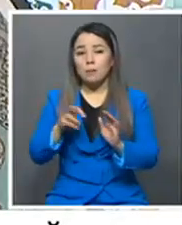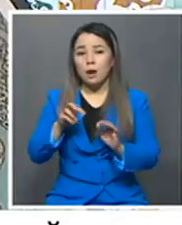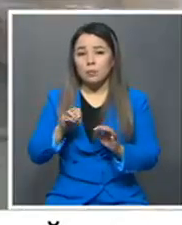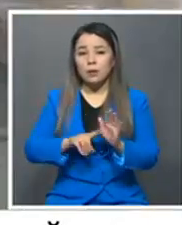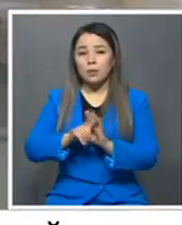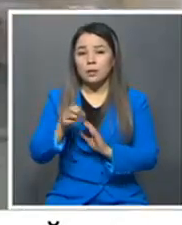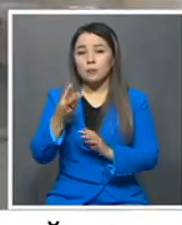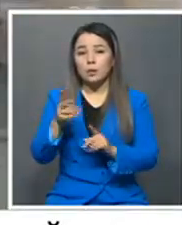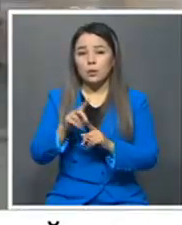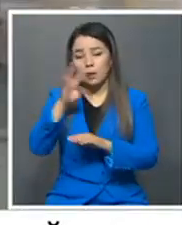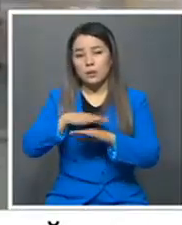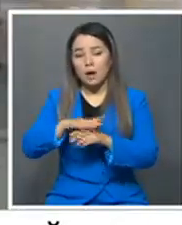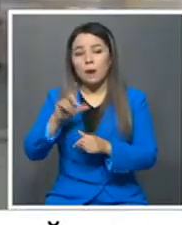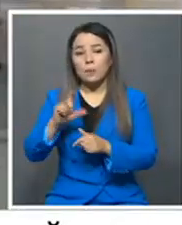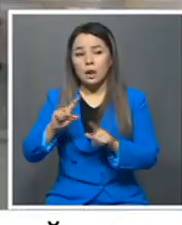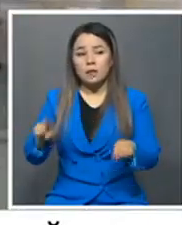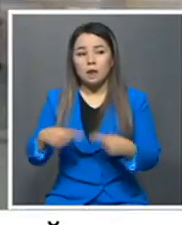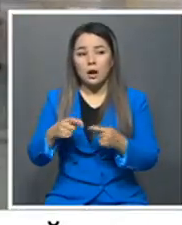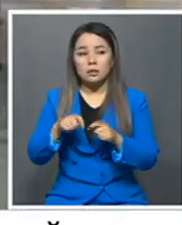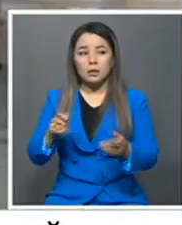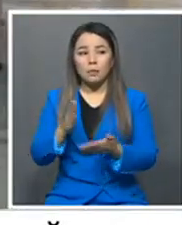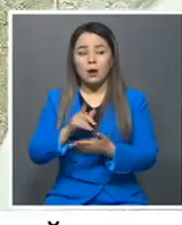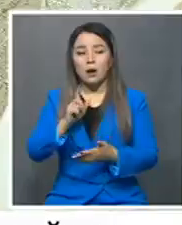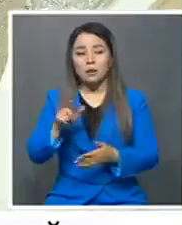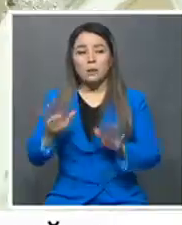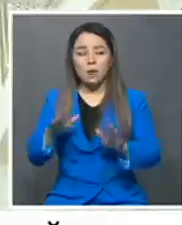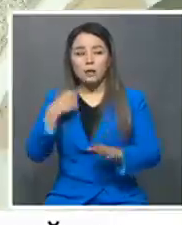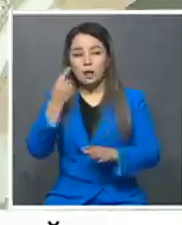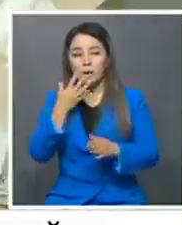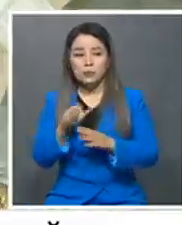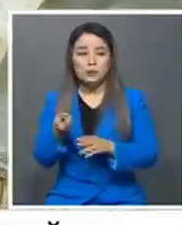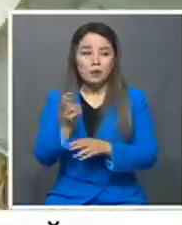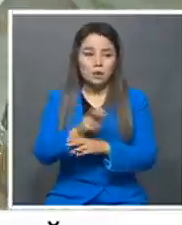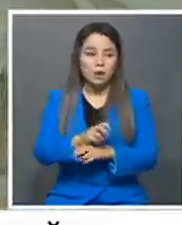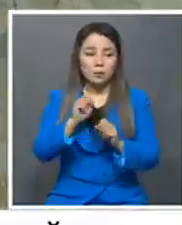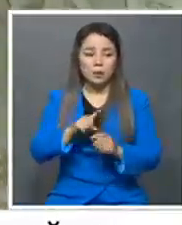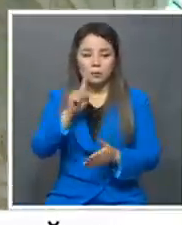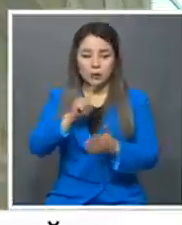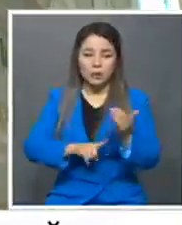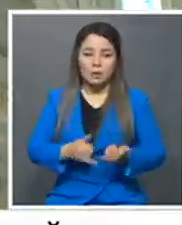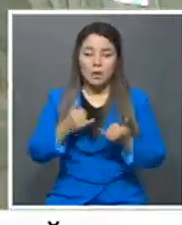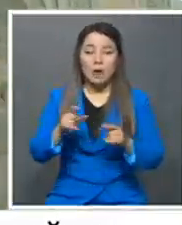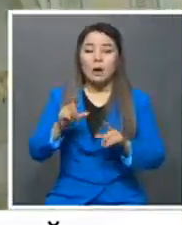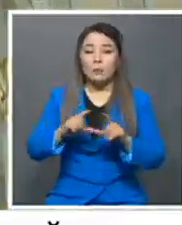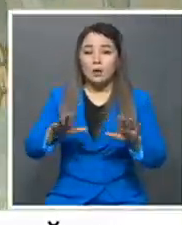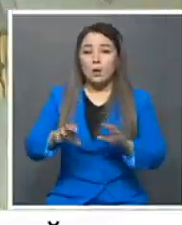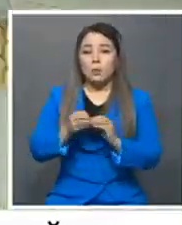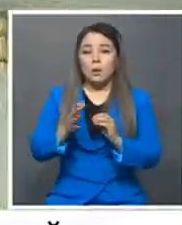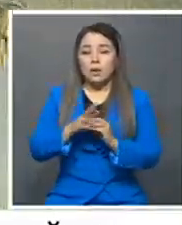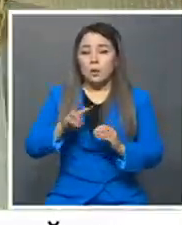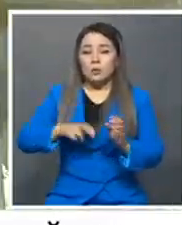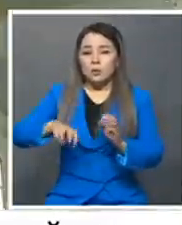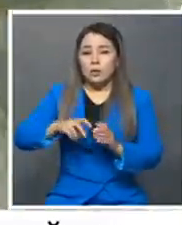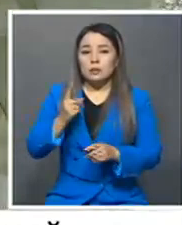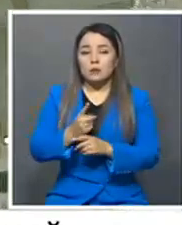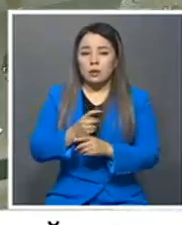бірқатар өңірлерінде мешіттер қайта ашылған. Алайда азаматтар тек жеке келіп құлшылық ете алады. Оның өзінде ғимаратта 15 минуттан